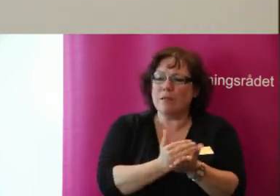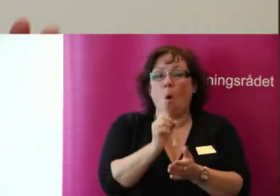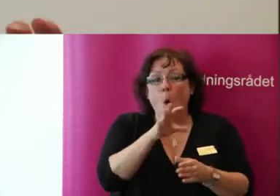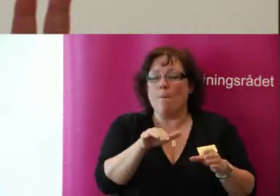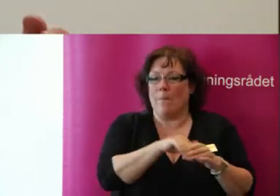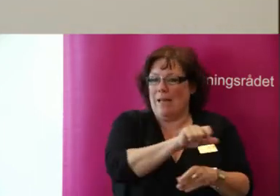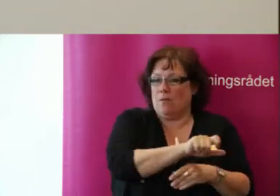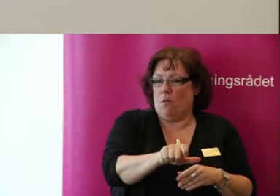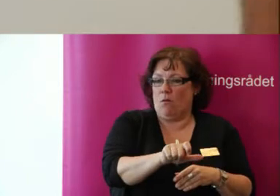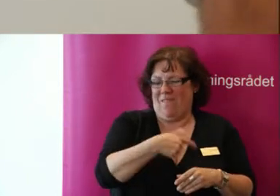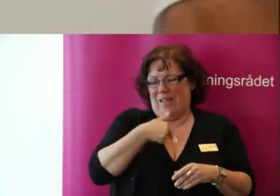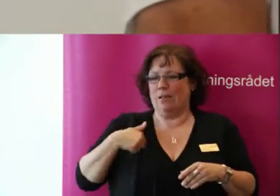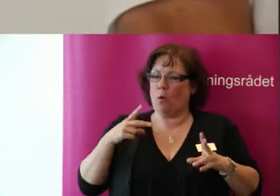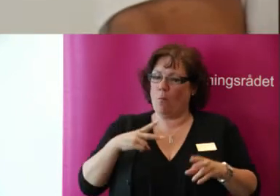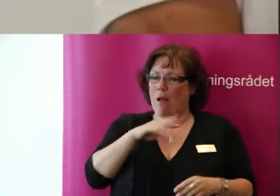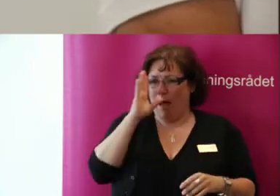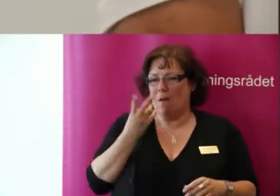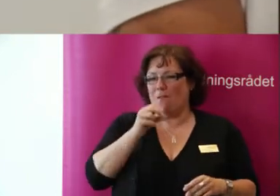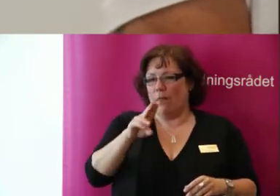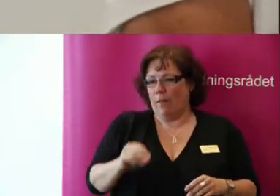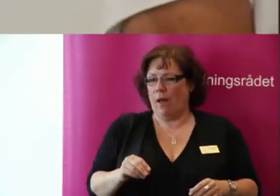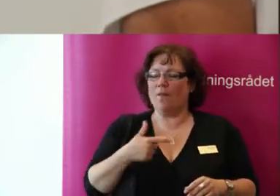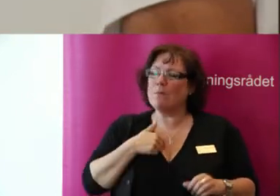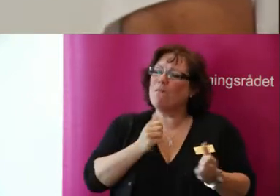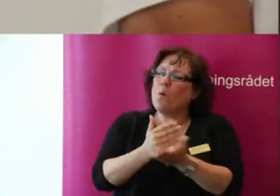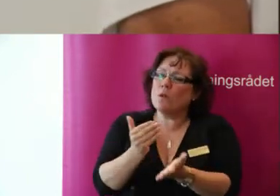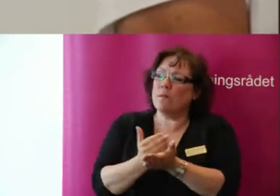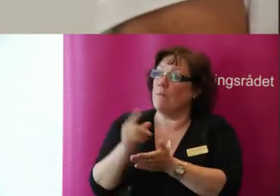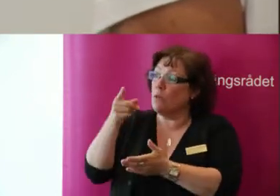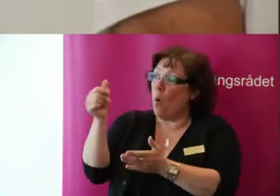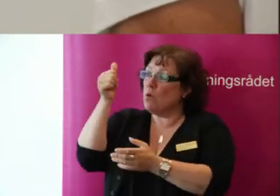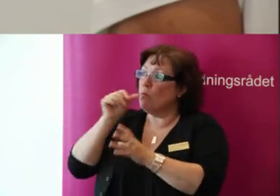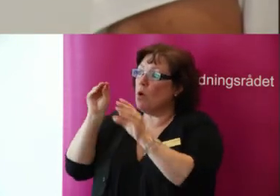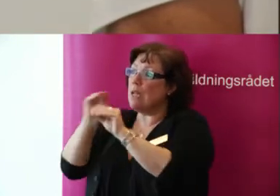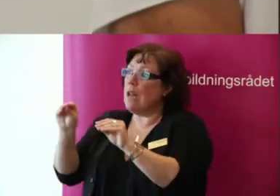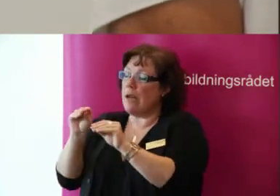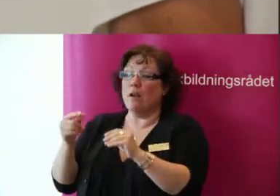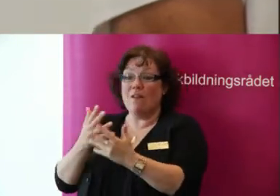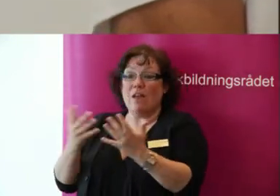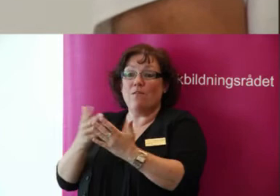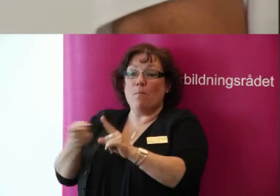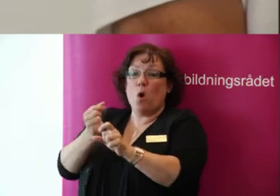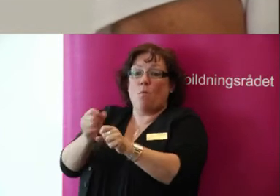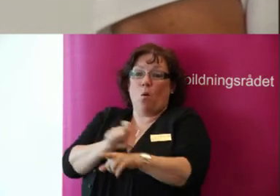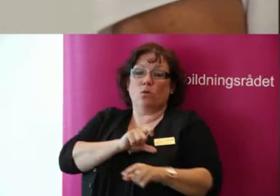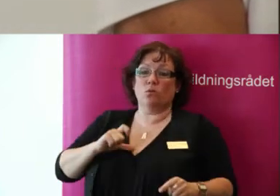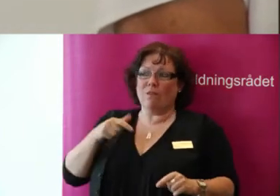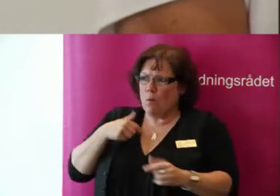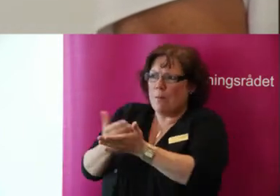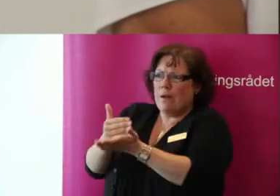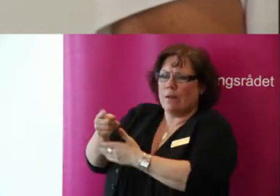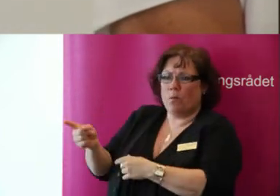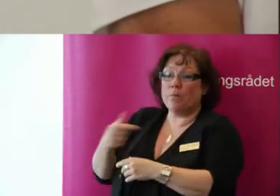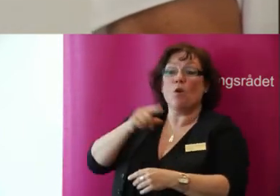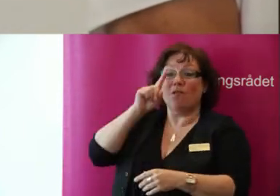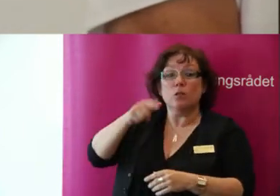som var gamla i gården måste fortsätta för att få gymnasielärarna som vi får in fler och fler. Och jag förstår ju att våra